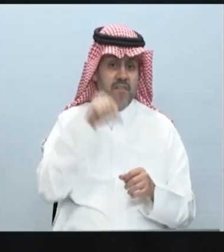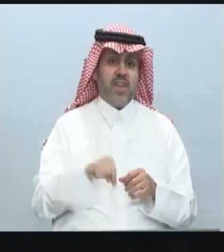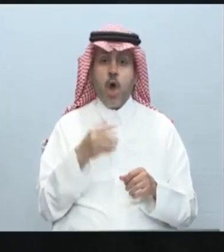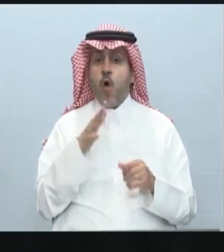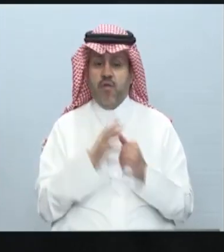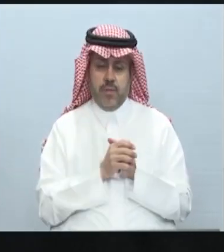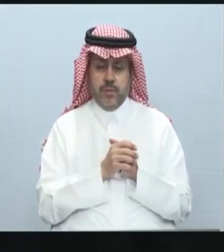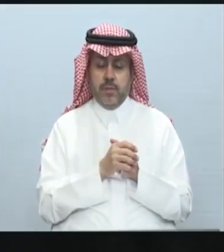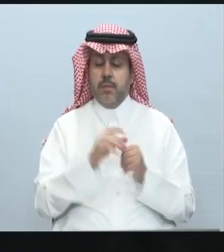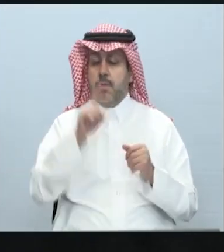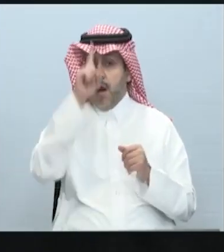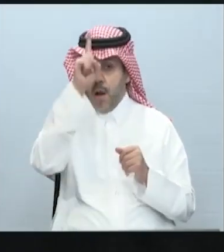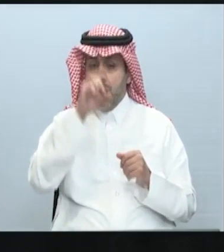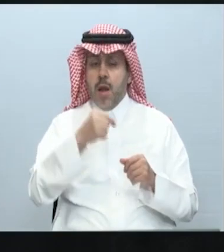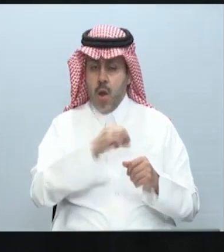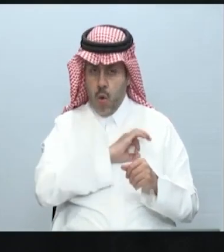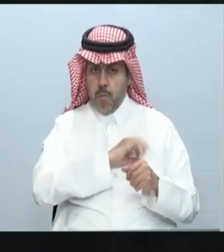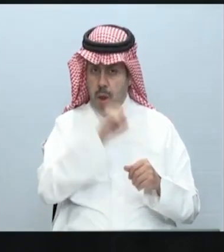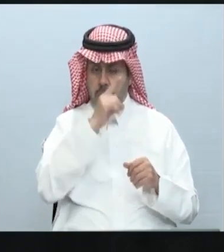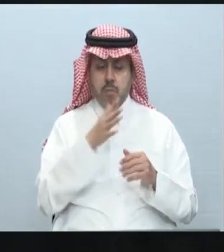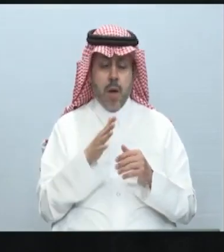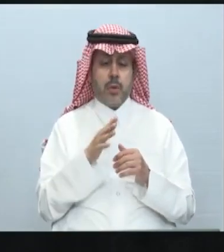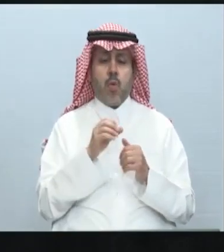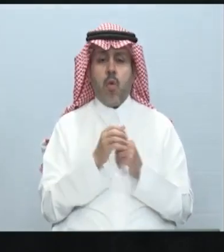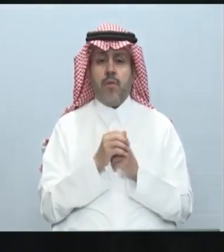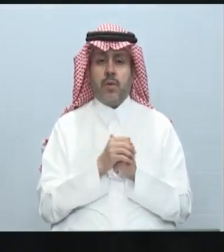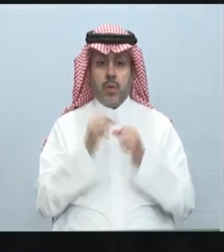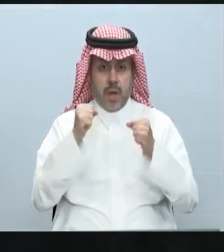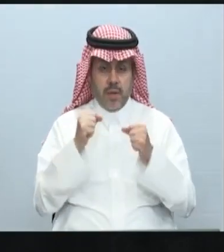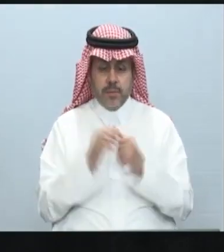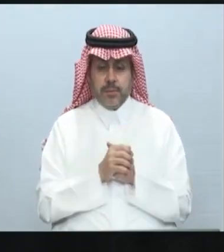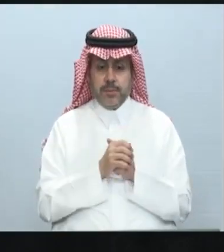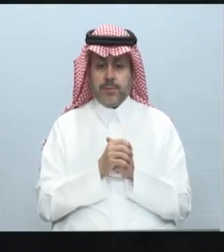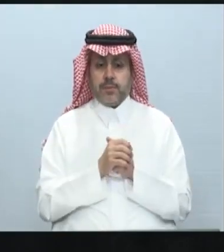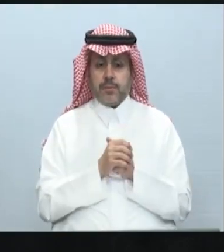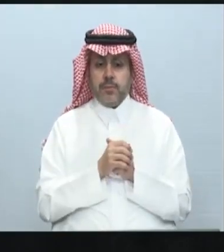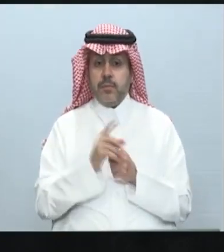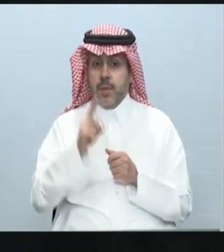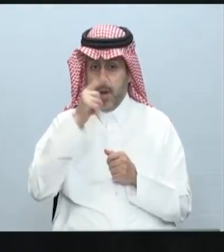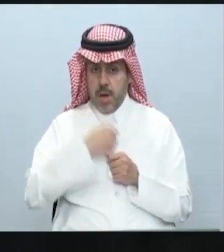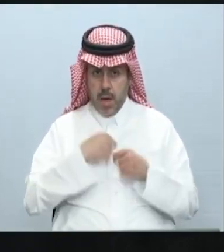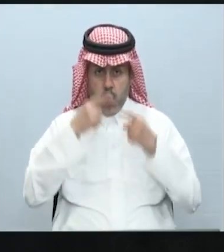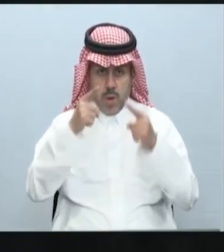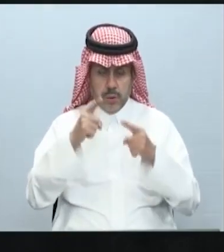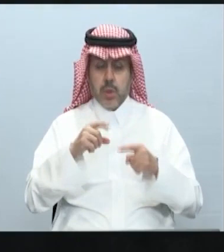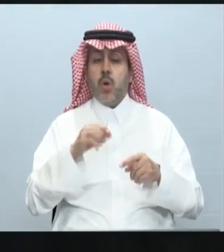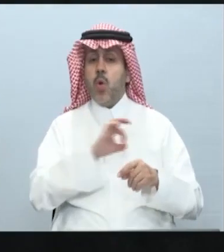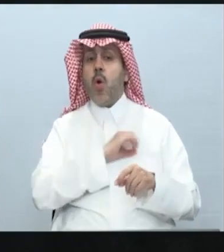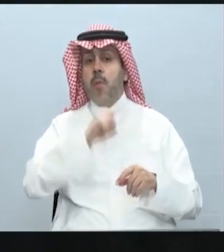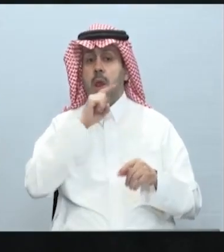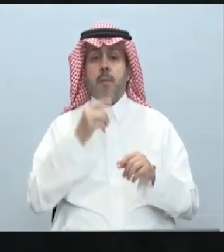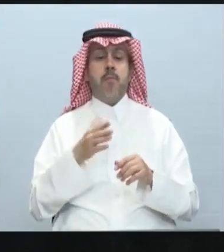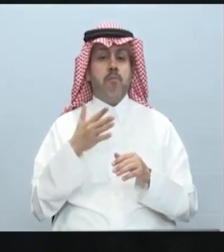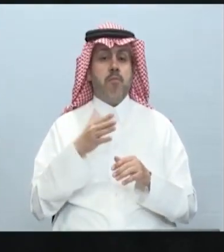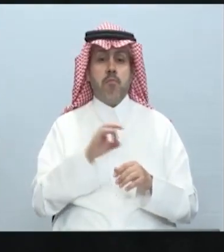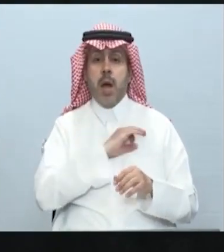قلنا نحب الله محبه اجلال وتعظيم وهذا الاجلال والتعظيم يكون من طريق عبادته